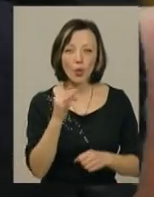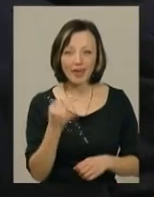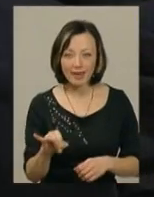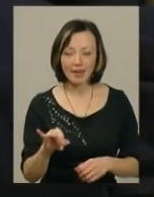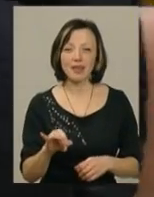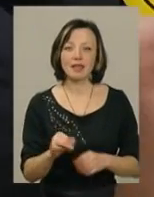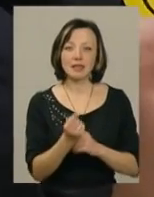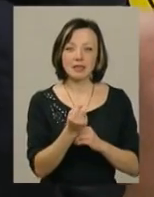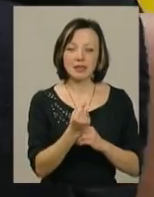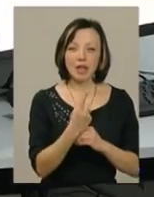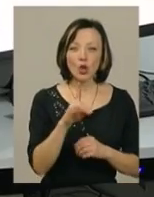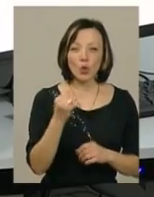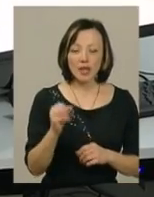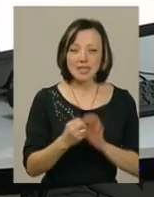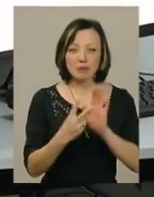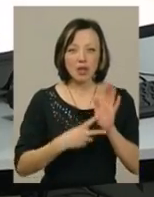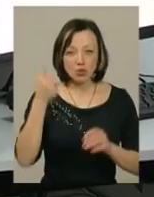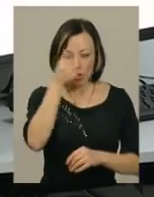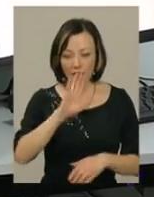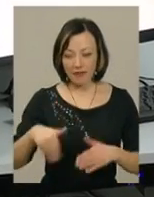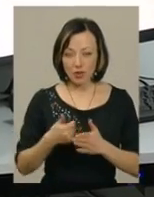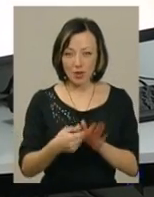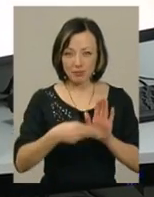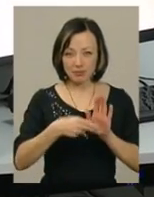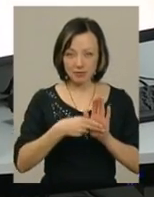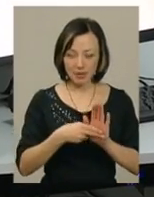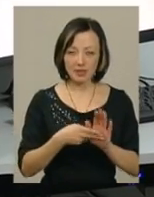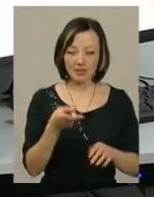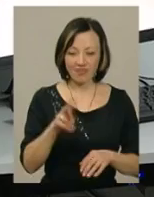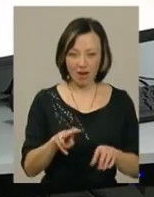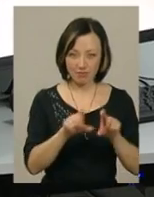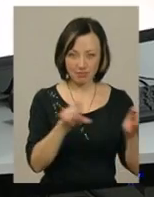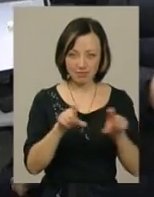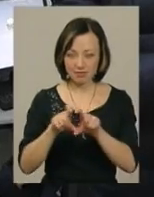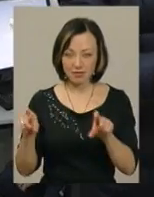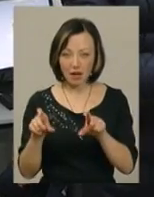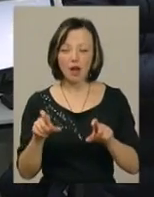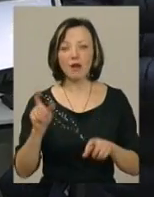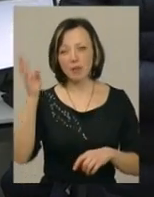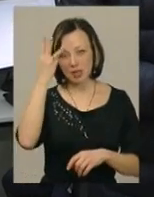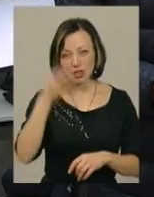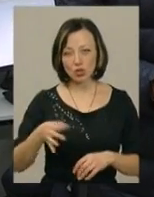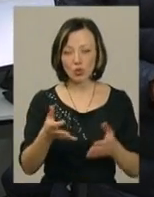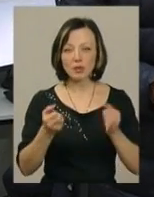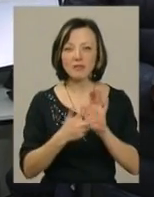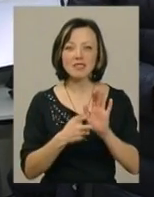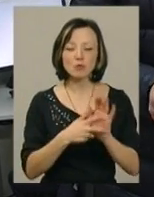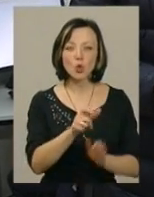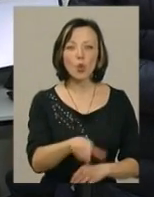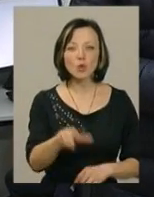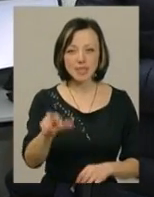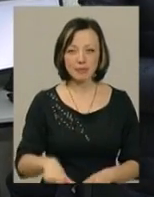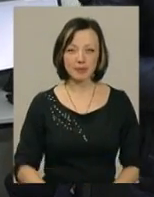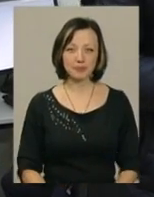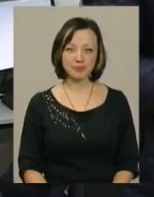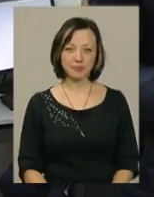грудня 2017 року. Відтоді тематичні стікери «За кермом надійний водій» та «За кермом я офлайн» на Хмельниччині отримали 800 осіб.